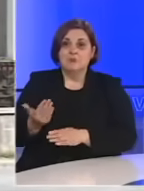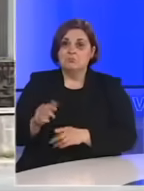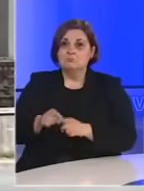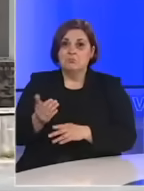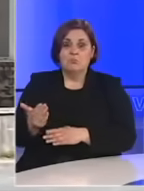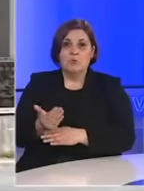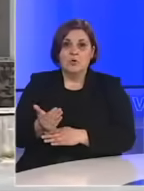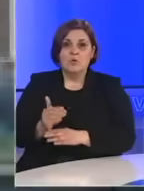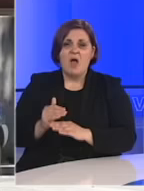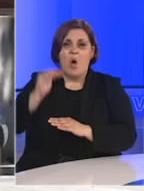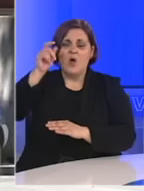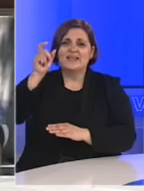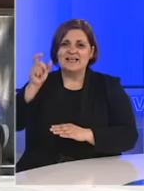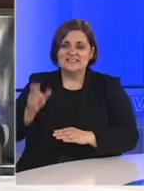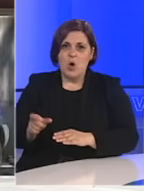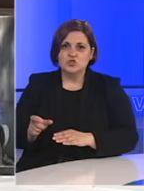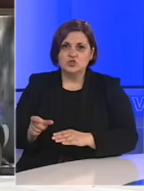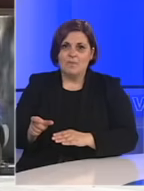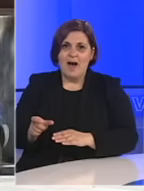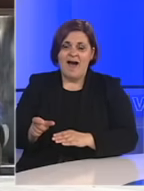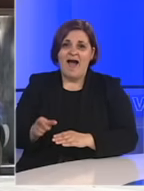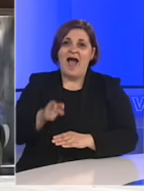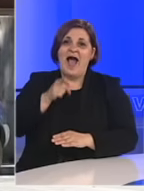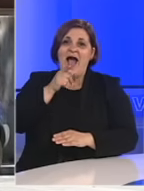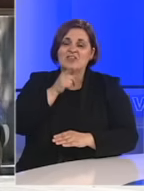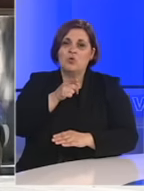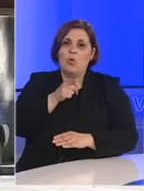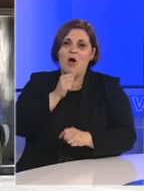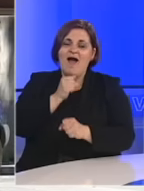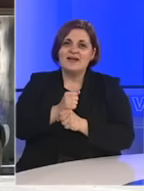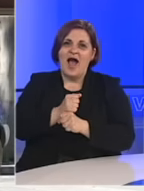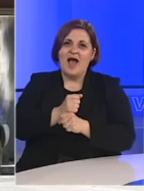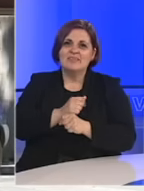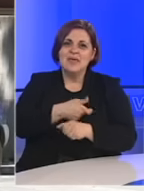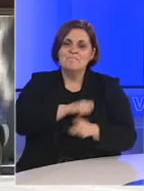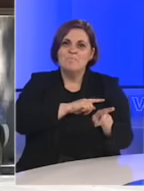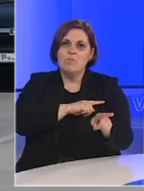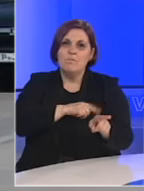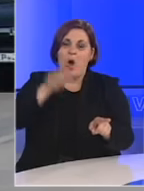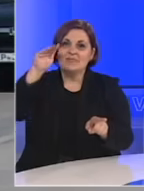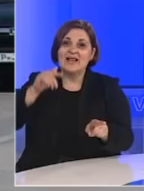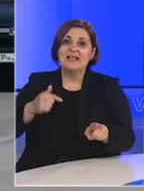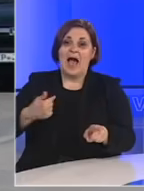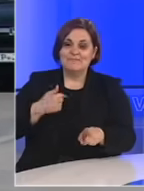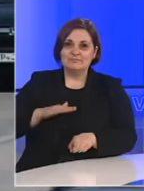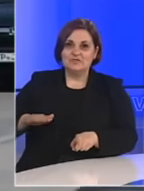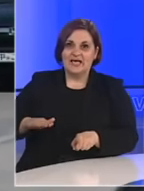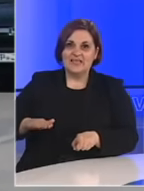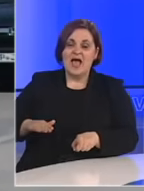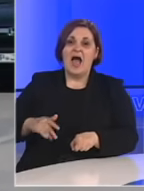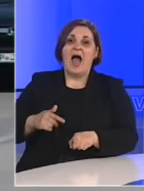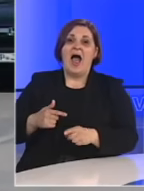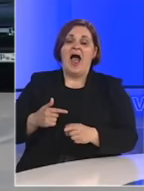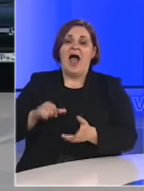dakle, odraslih osoba je predmet, dakle, Ministarstva unutarnjih poslova i naravno Zakona o